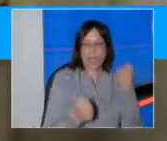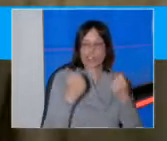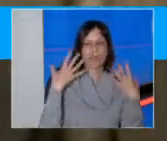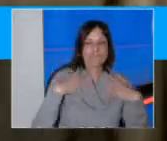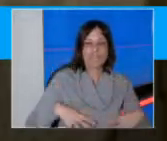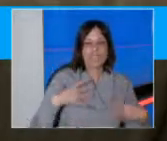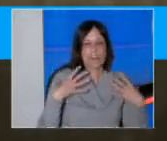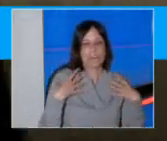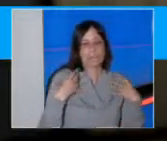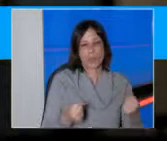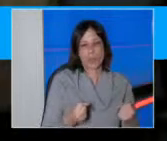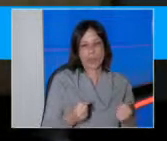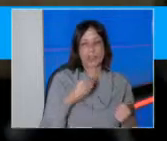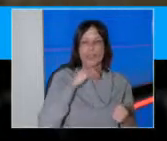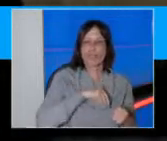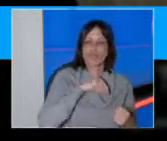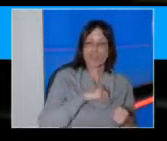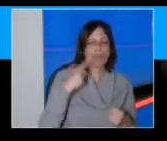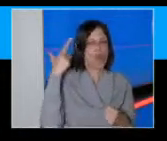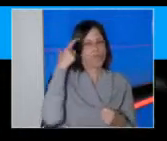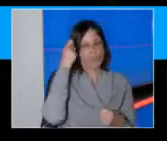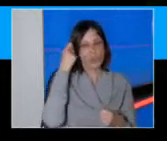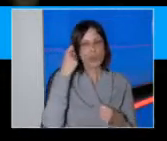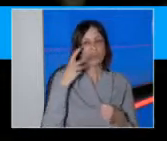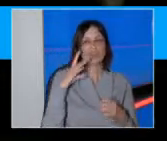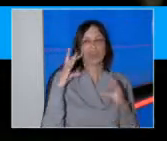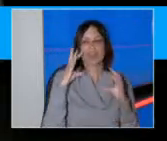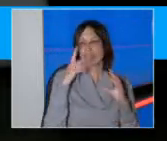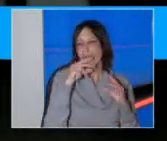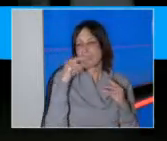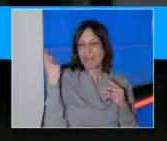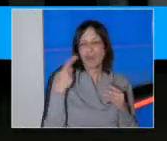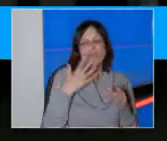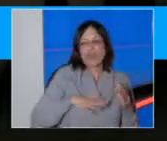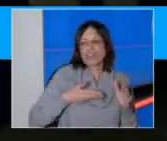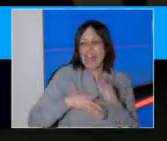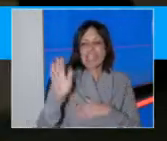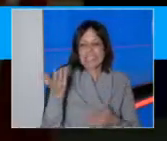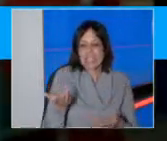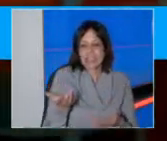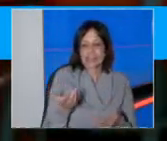פיזיים, בריאותיים, נפשיים, אובדנות, התמכרות, והן רוצות לצאת.